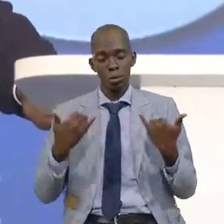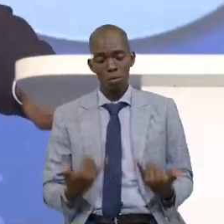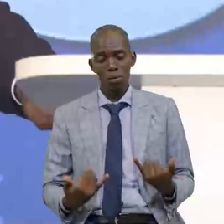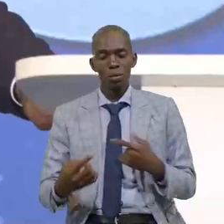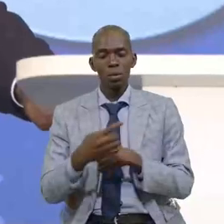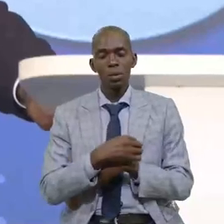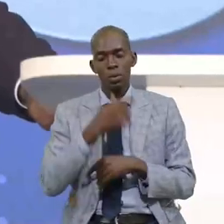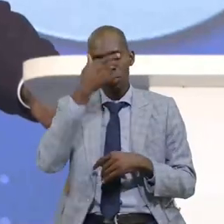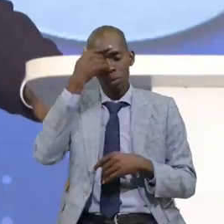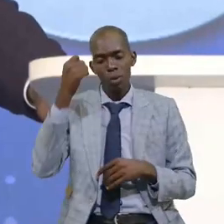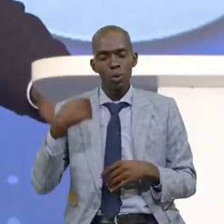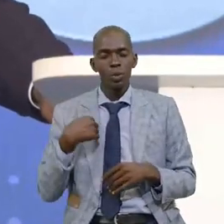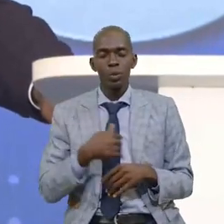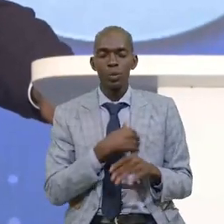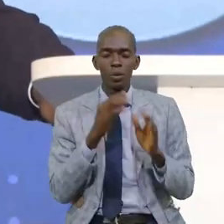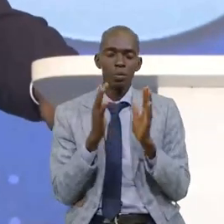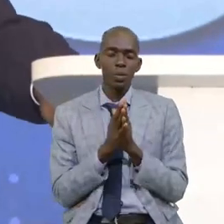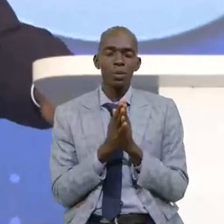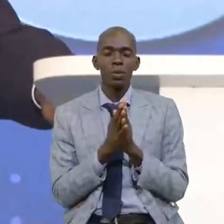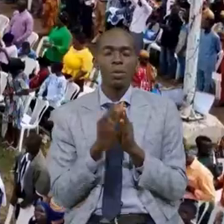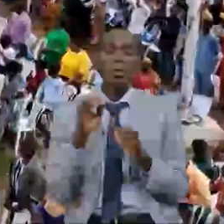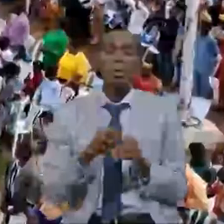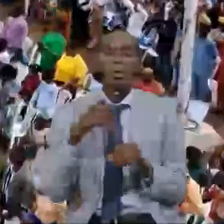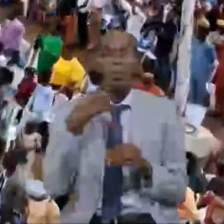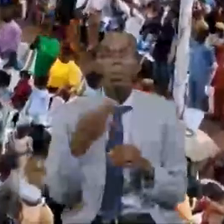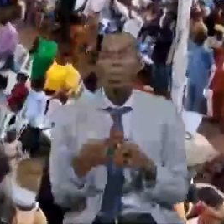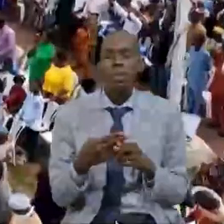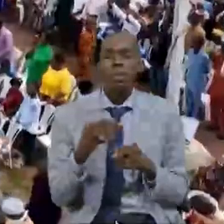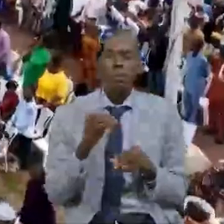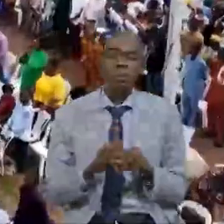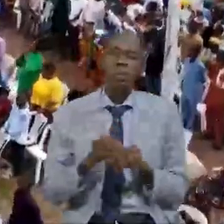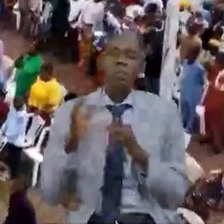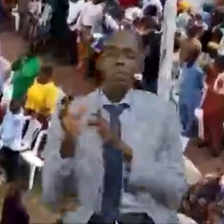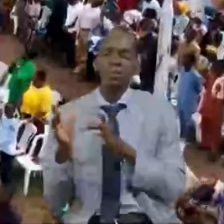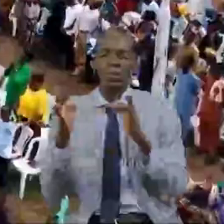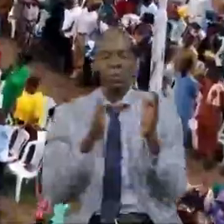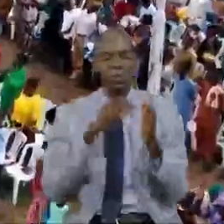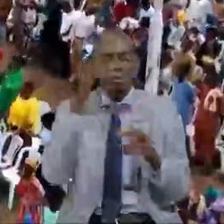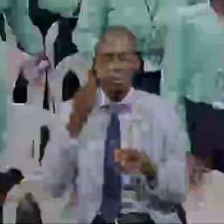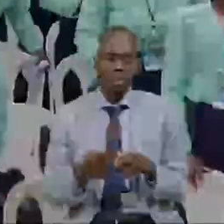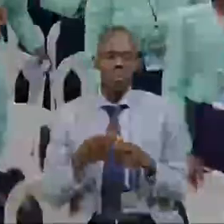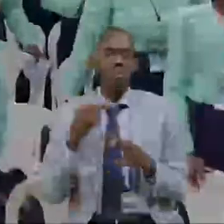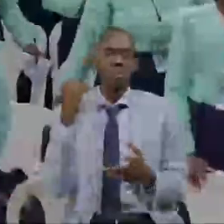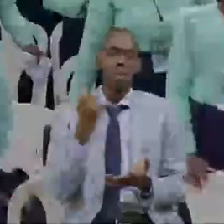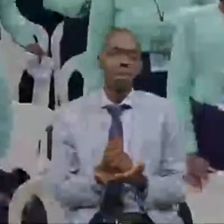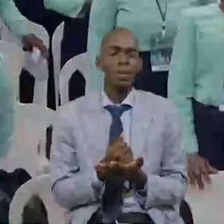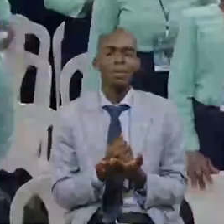aujourd'hui. Parce que nous prions au nom de Jésus.